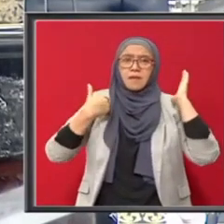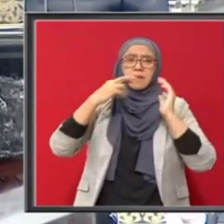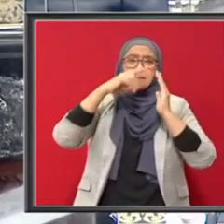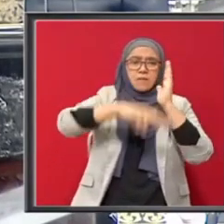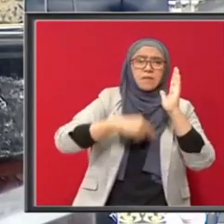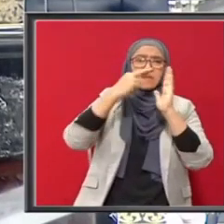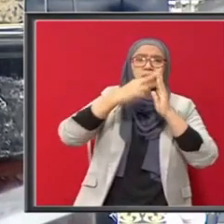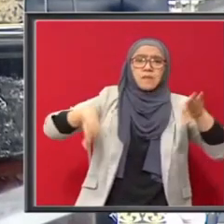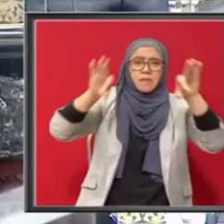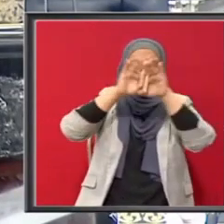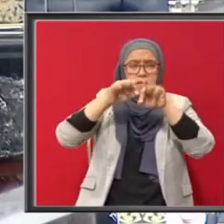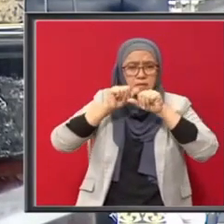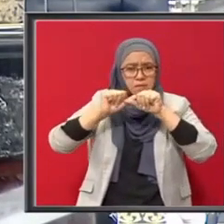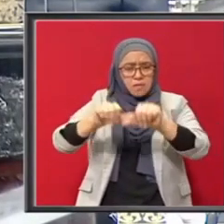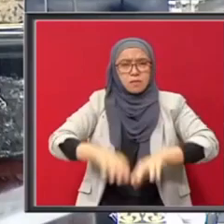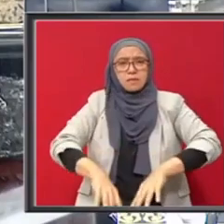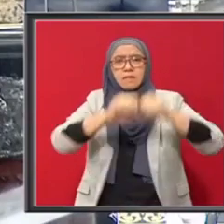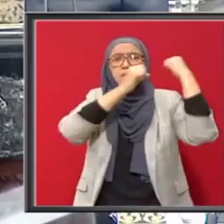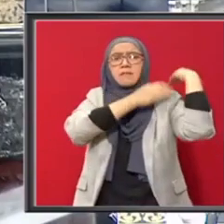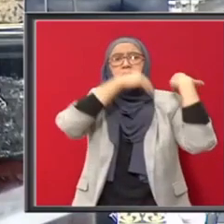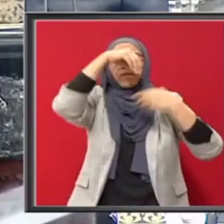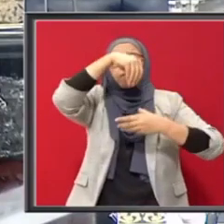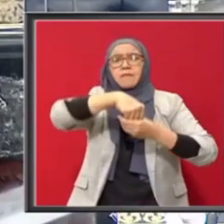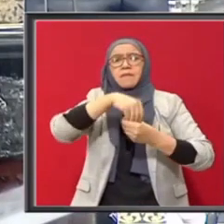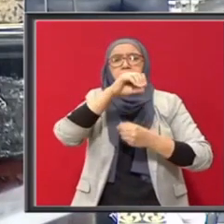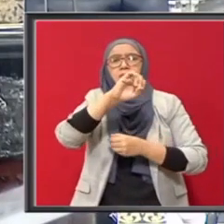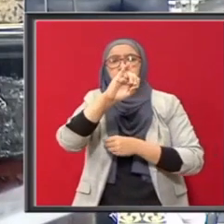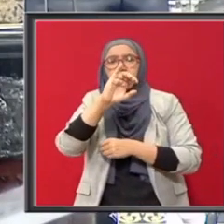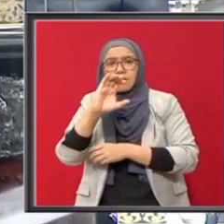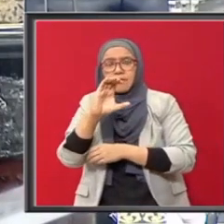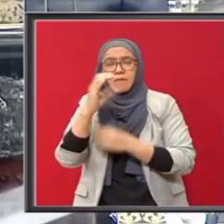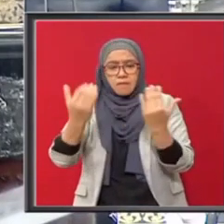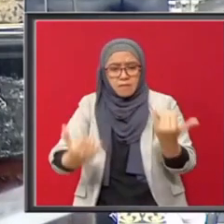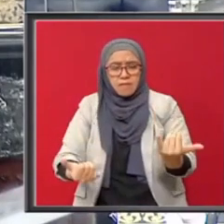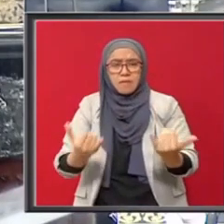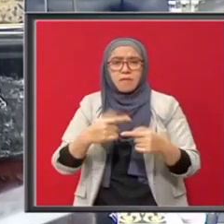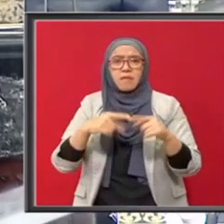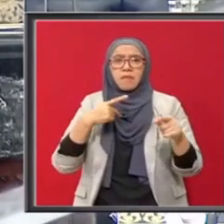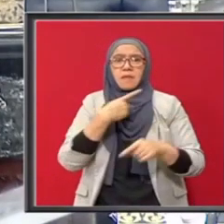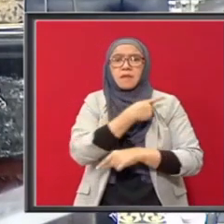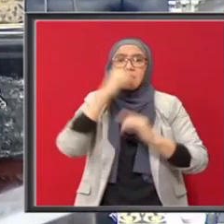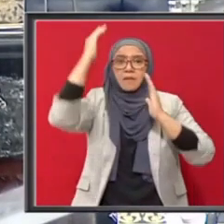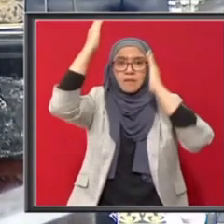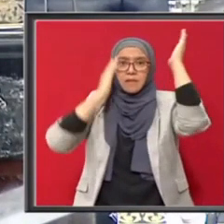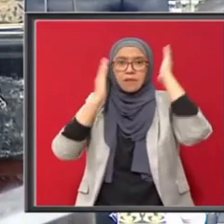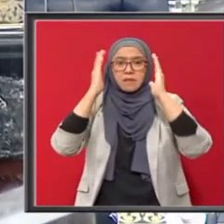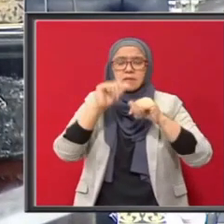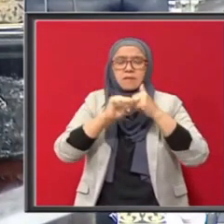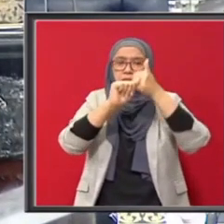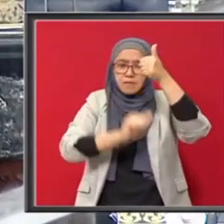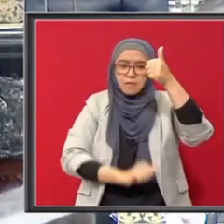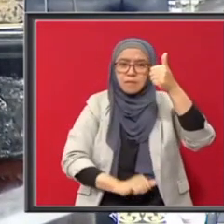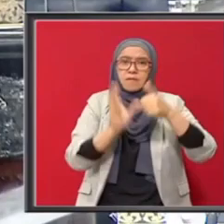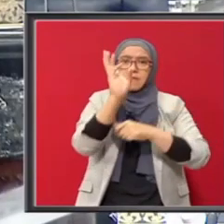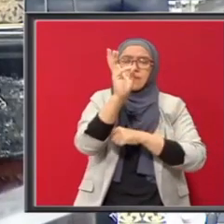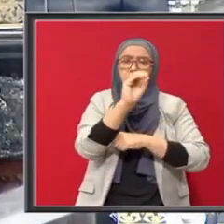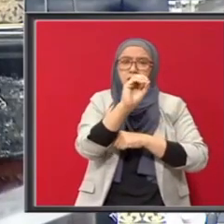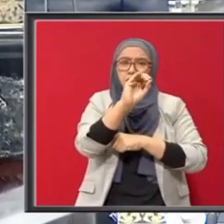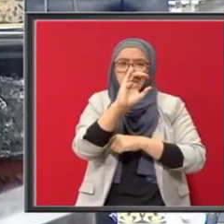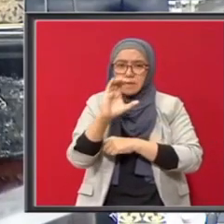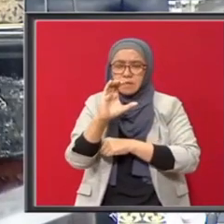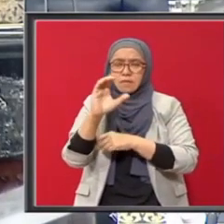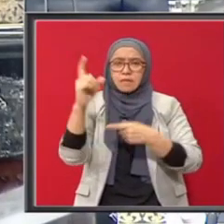dalam puisi pada sekarang ini pun kita Malaysia adalah ahli jawatankuasa 6ic mengenai